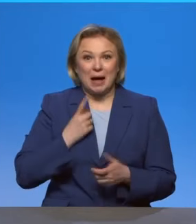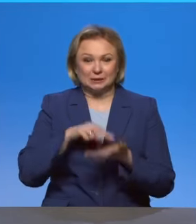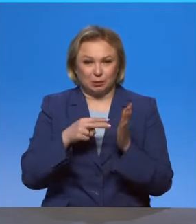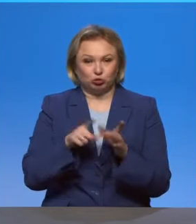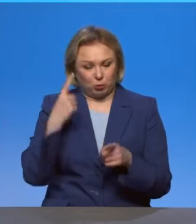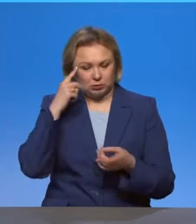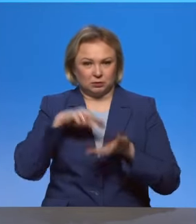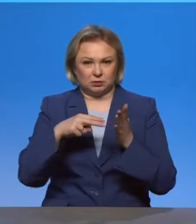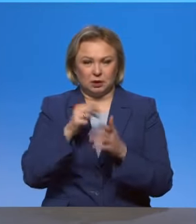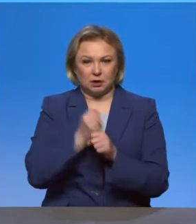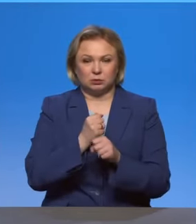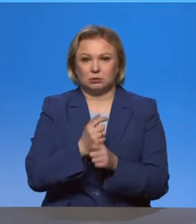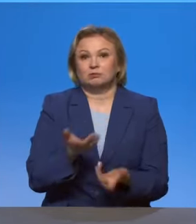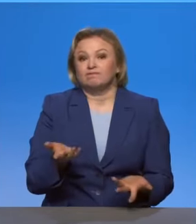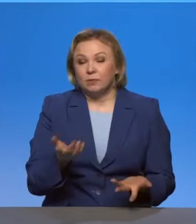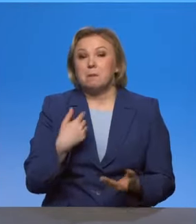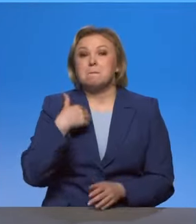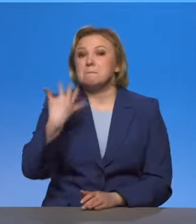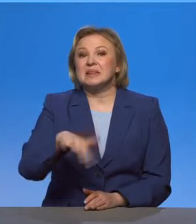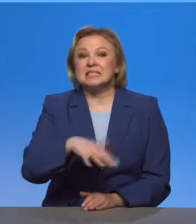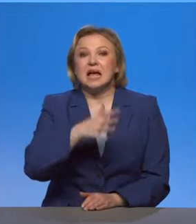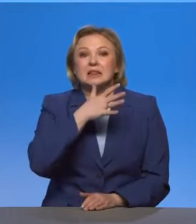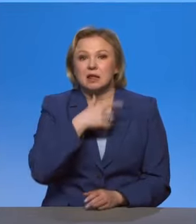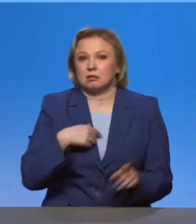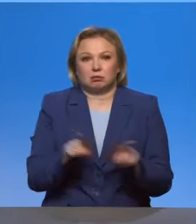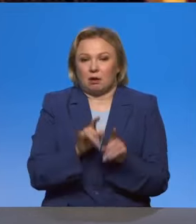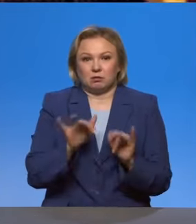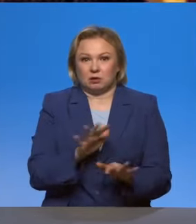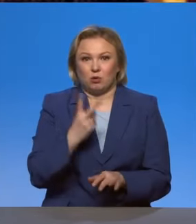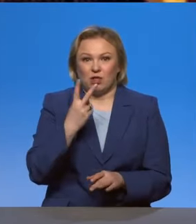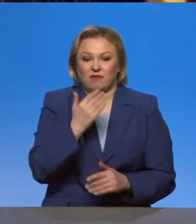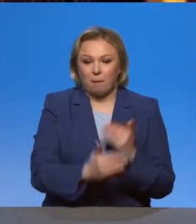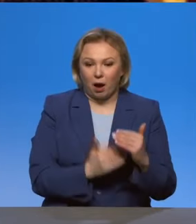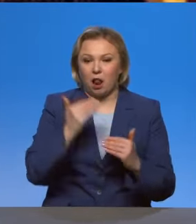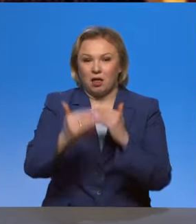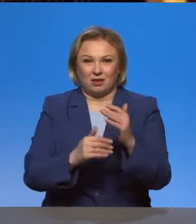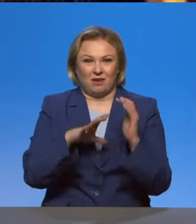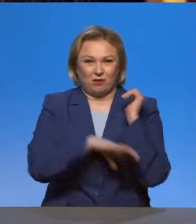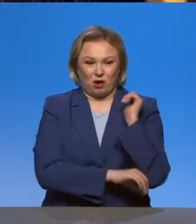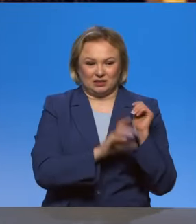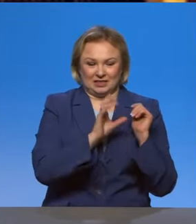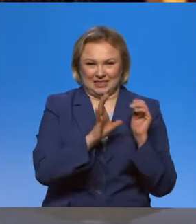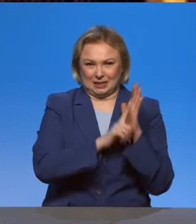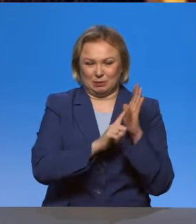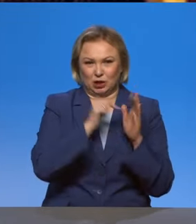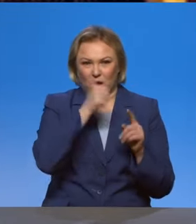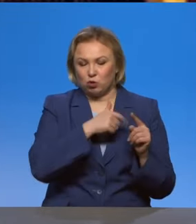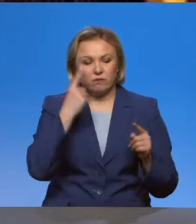этим не занимались 50 лет. Угу. Два поколения людей, как бы, да, у нас где-то с конца 70-х годов не занимались